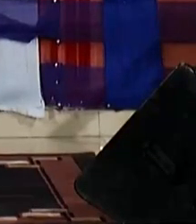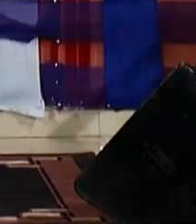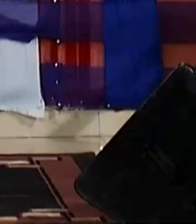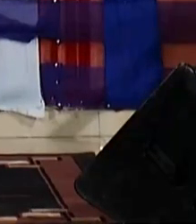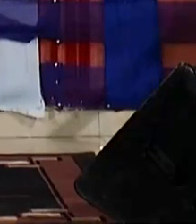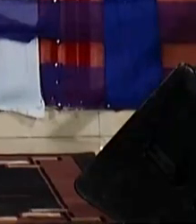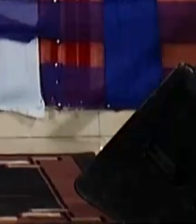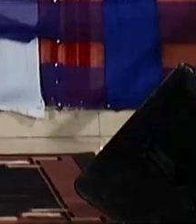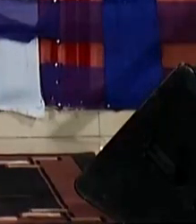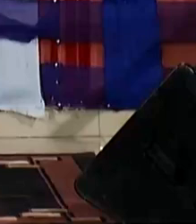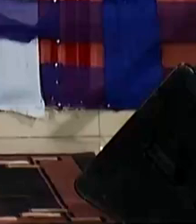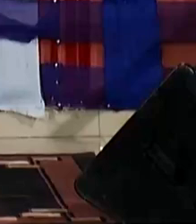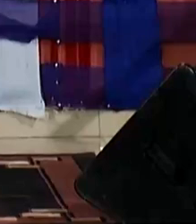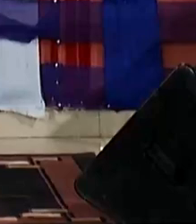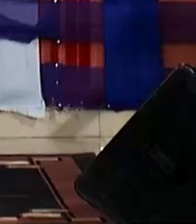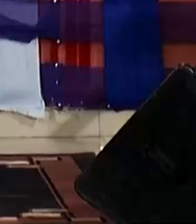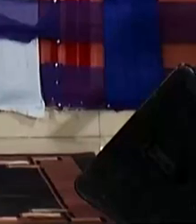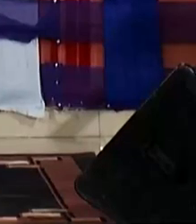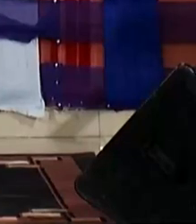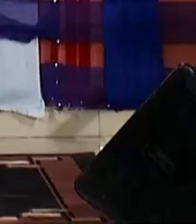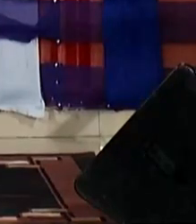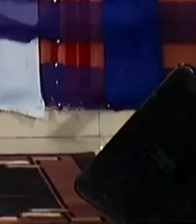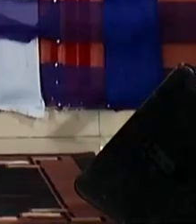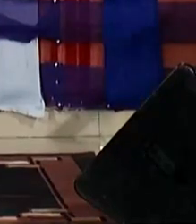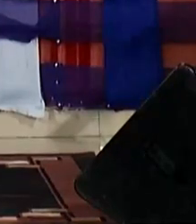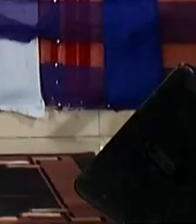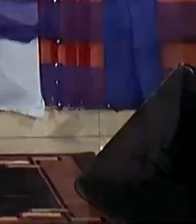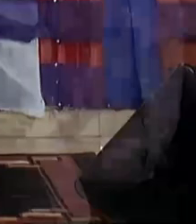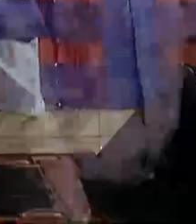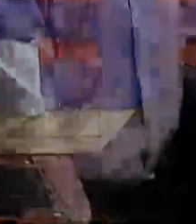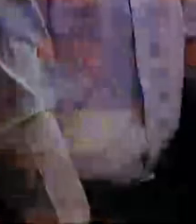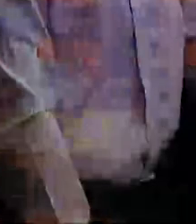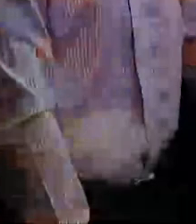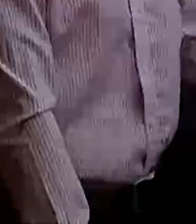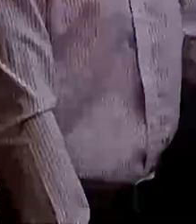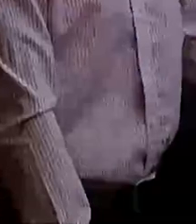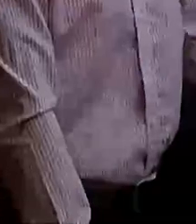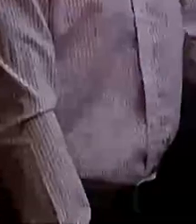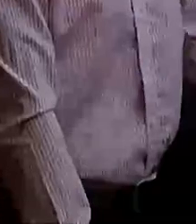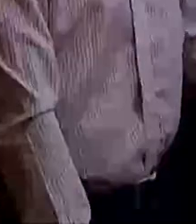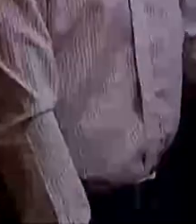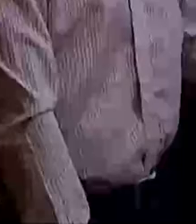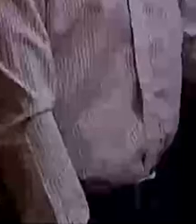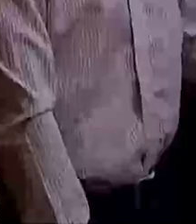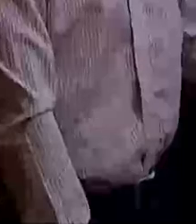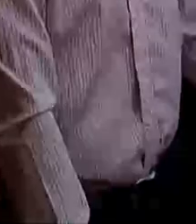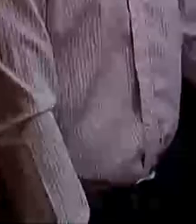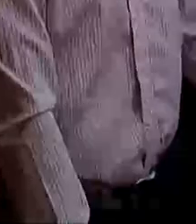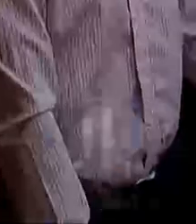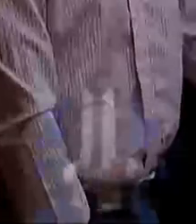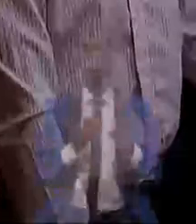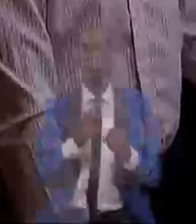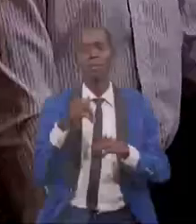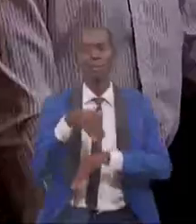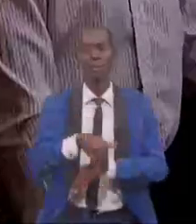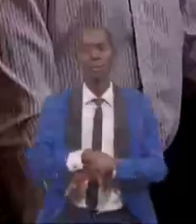soir. C'est la nuit de puissance. C'est la nuit de solution. C'est la nuit où les